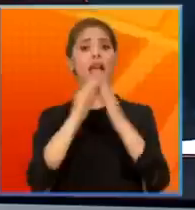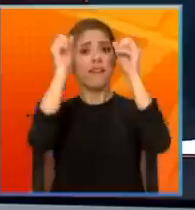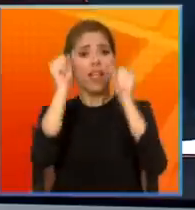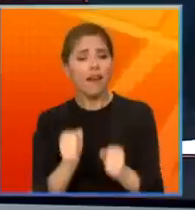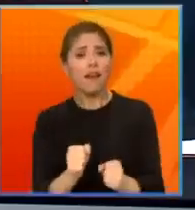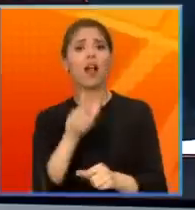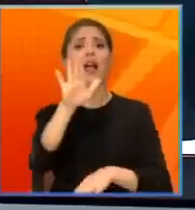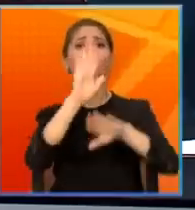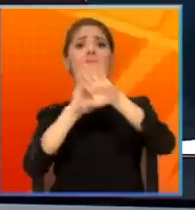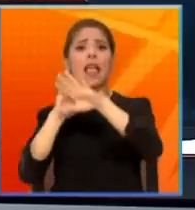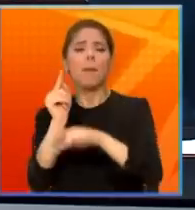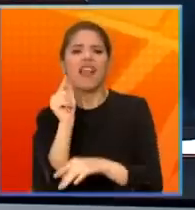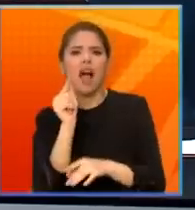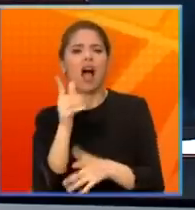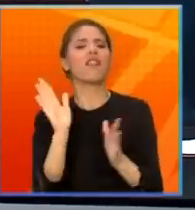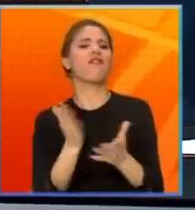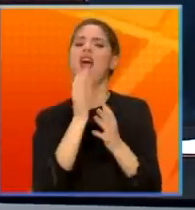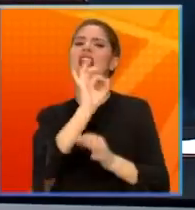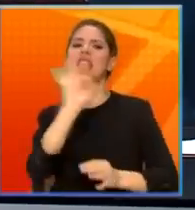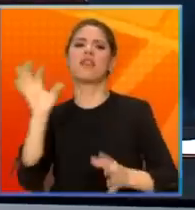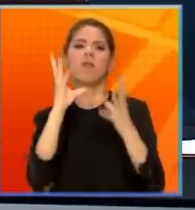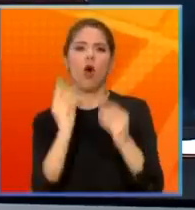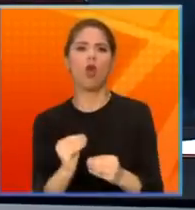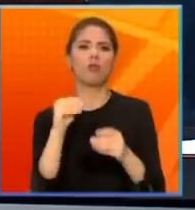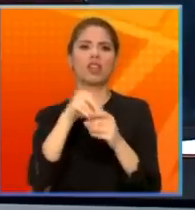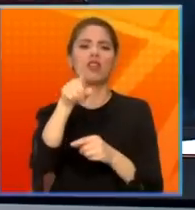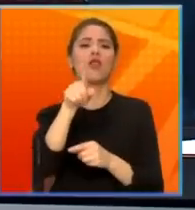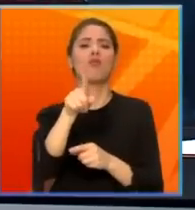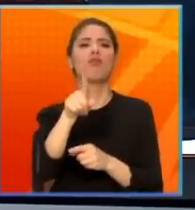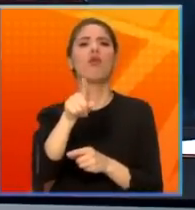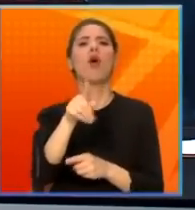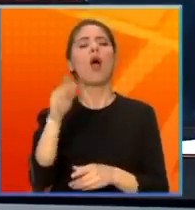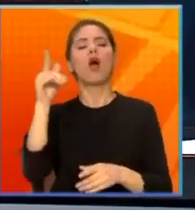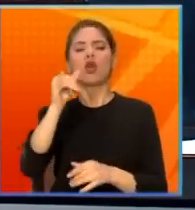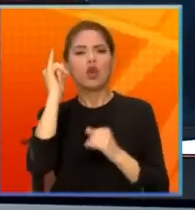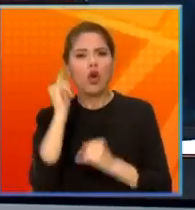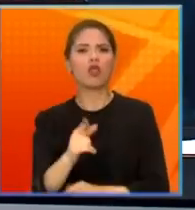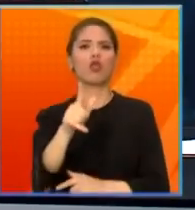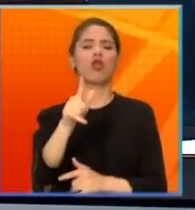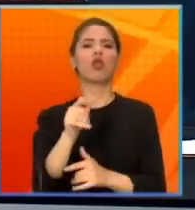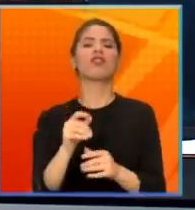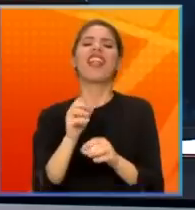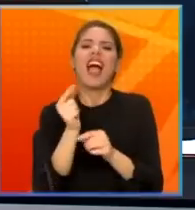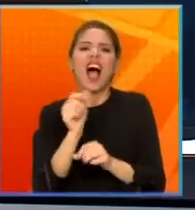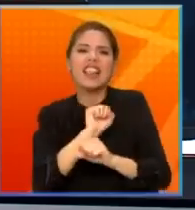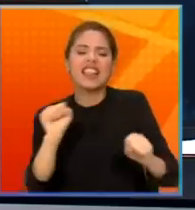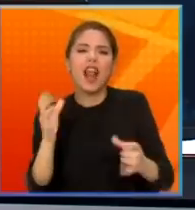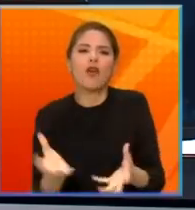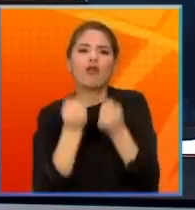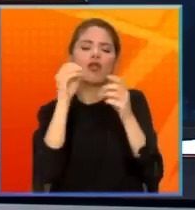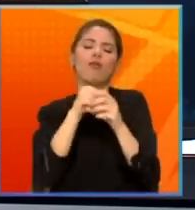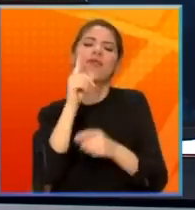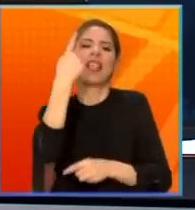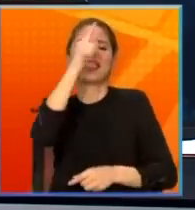Evde kalmak yani teması en aza hatta mümkünse sıfıra kadar indirmek bu beladan en az zararla kurtulmamız